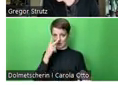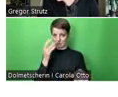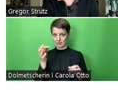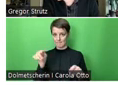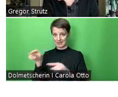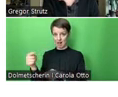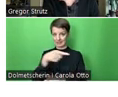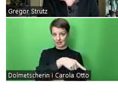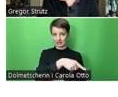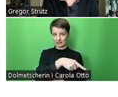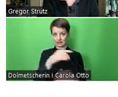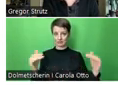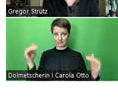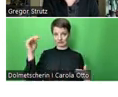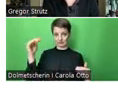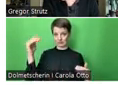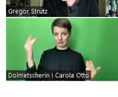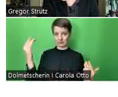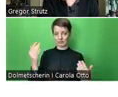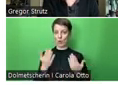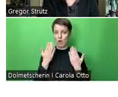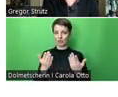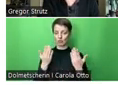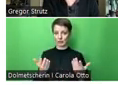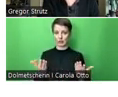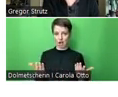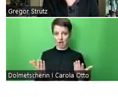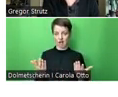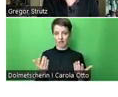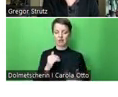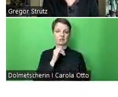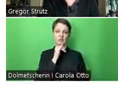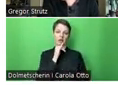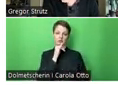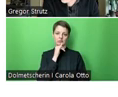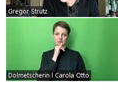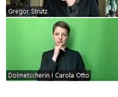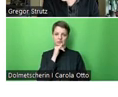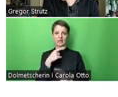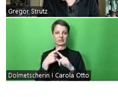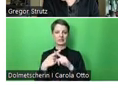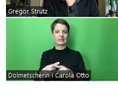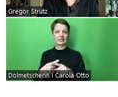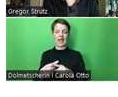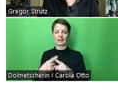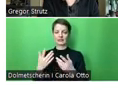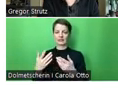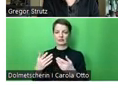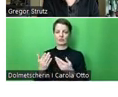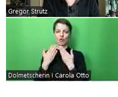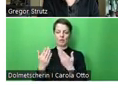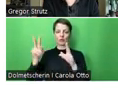Word? In der Regel nein, denn als Textdokument habe ich keine Möglichkeit, Überschriften zu kennzeichnen